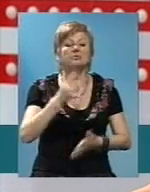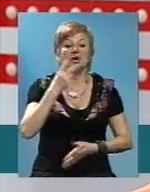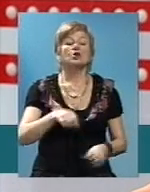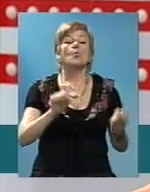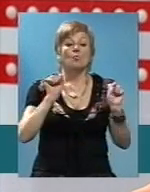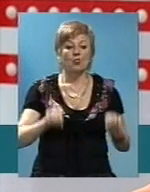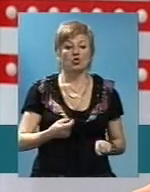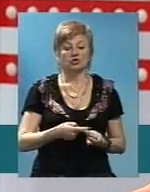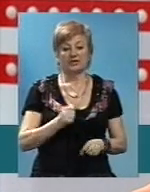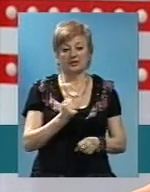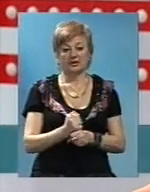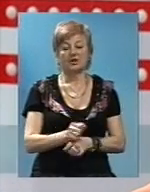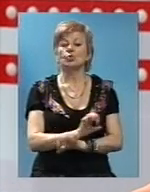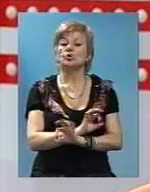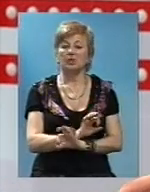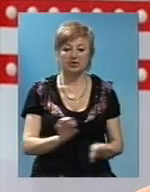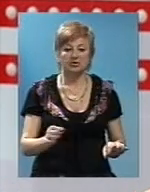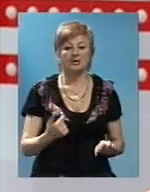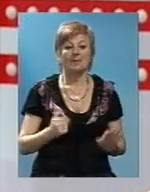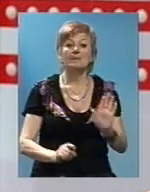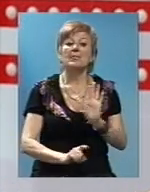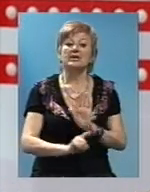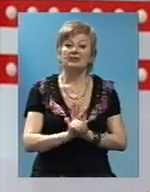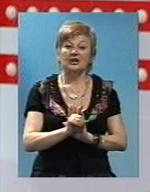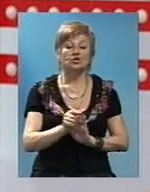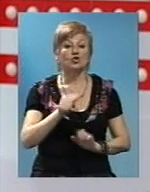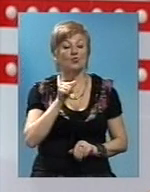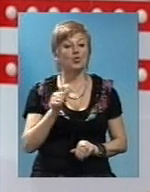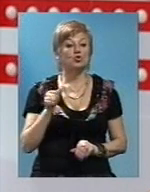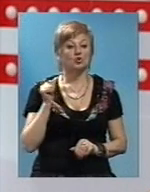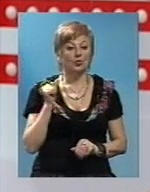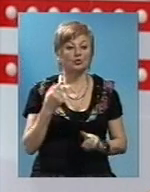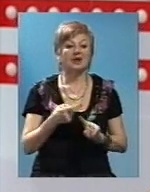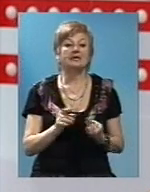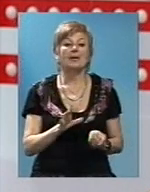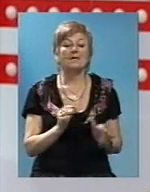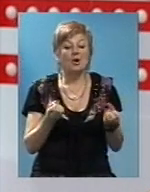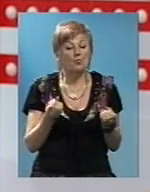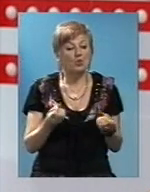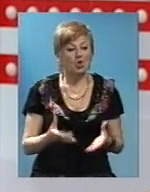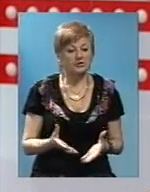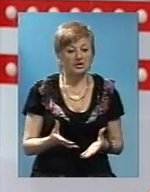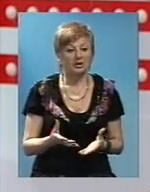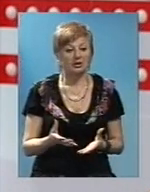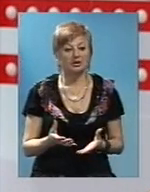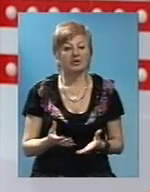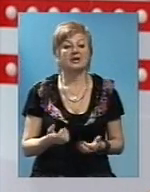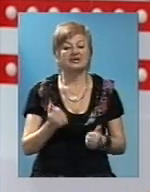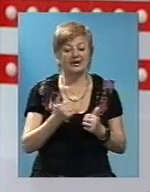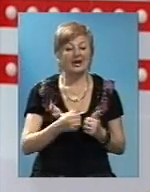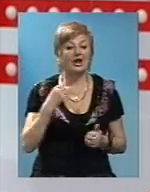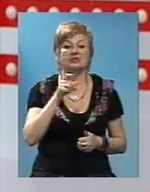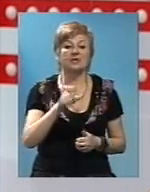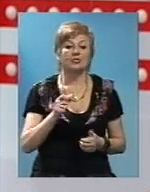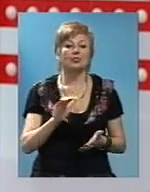це робити, це було дуже класно. Я б сказав, що ми розпочали ще минулого року. Спочатку це були прості для кожного запоріжця